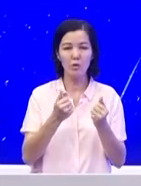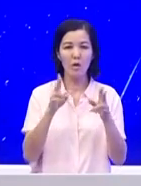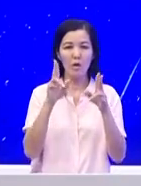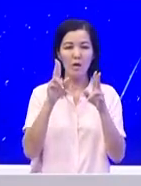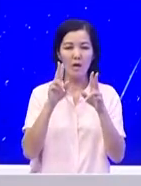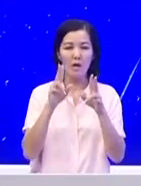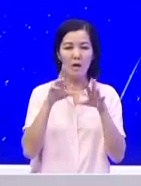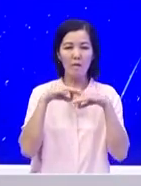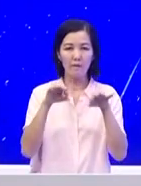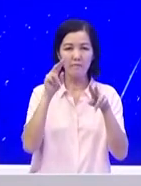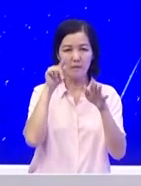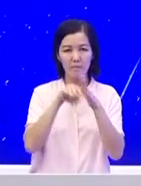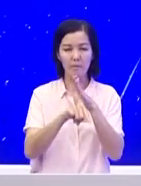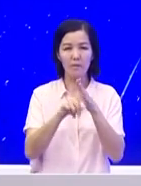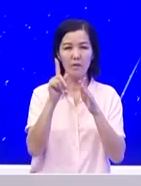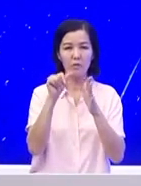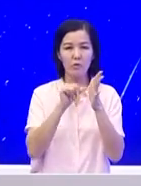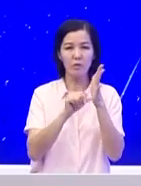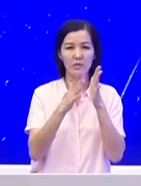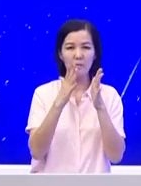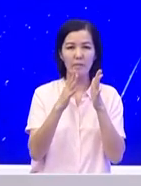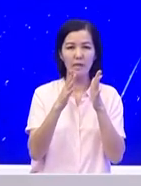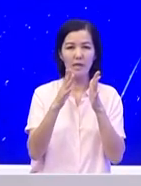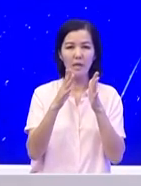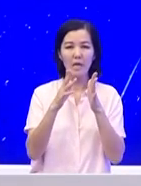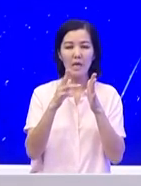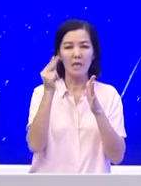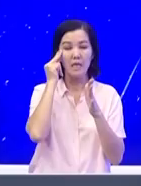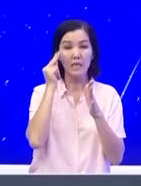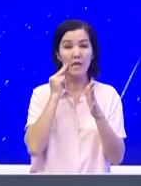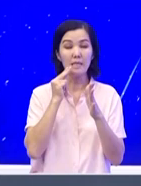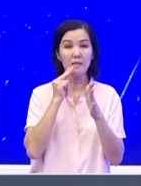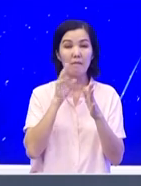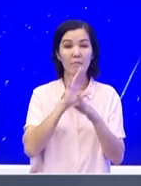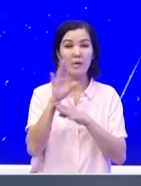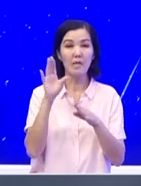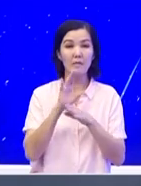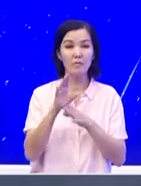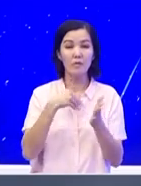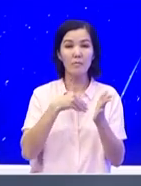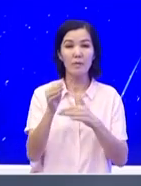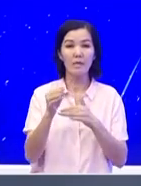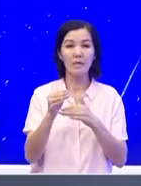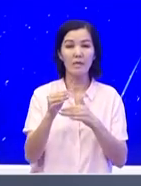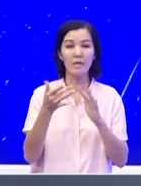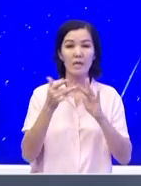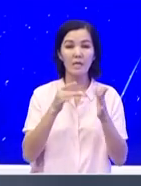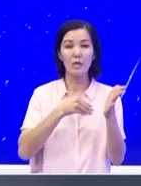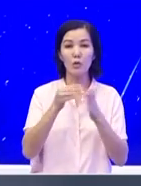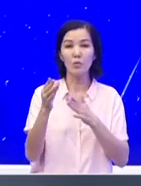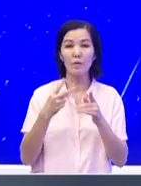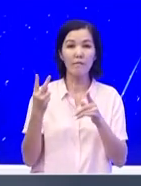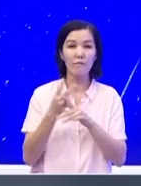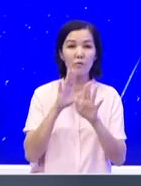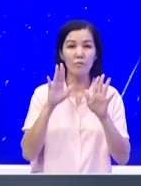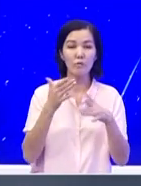было изъято 165 упаковок с капсулами китайского производства. Задержанный признался, что купил препараты через интернет. Во втором случае